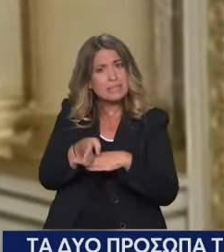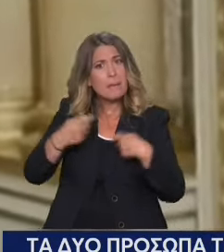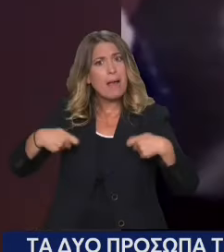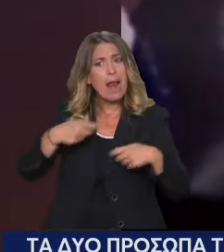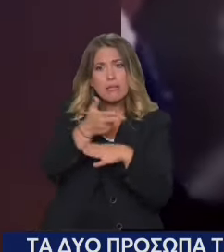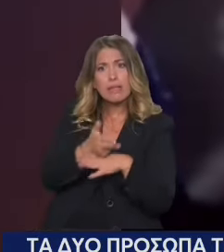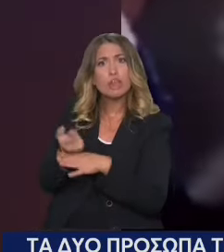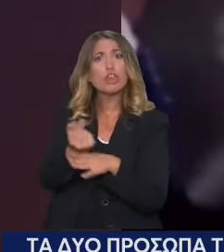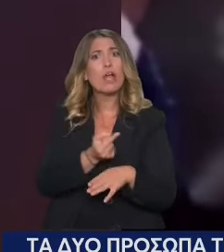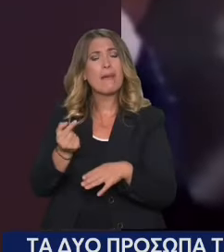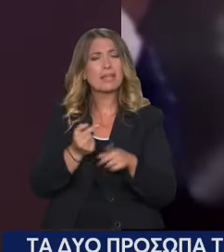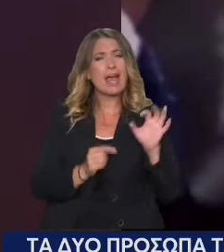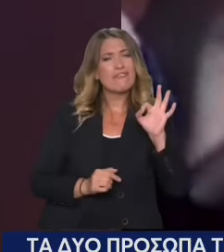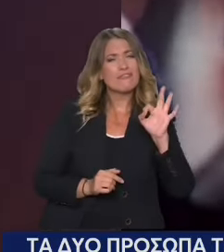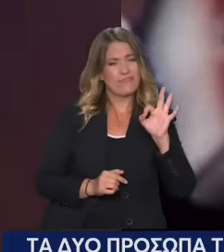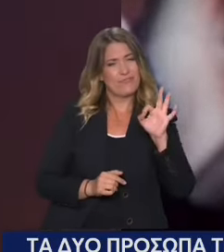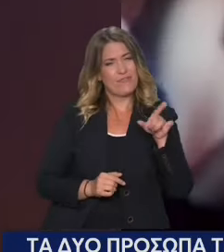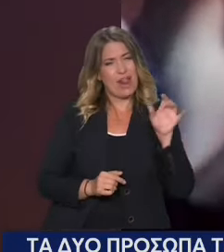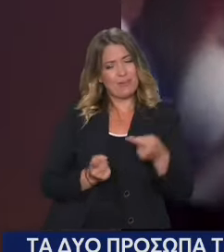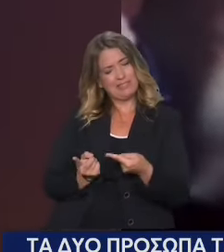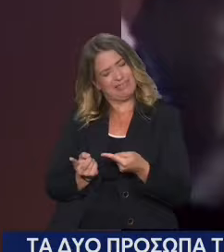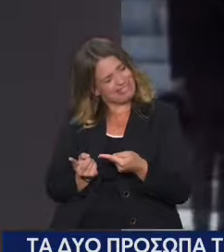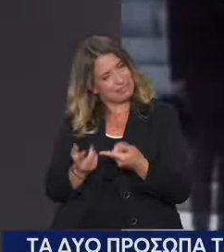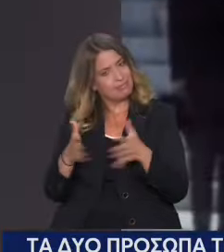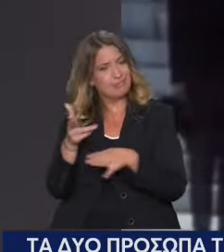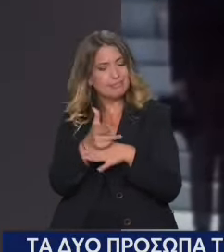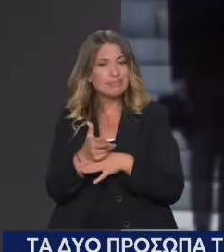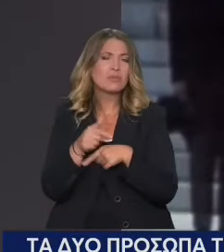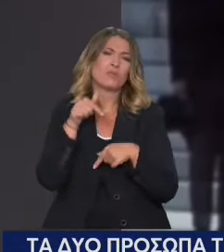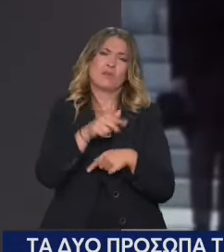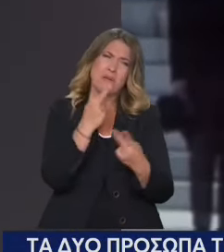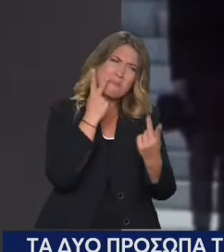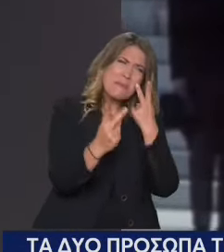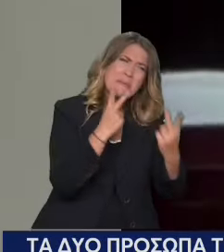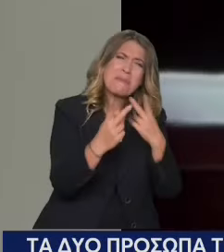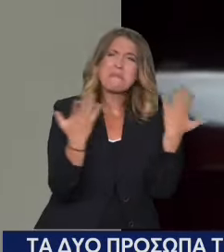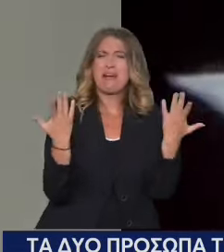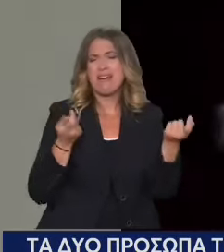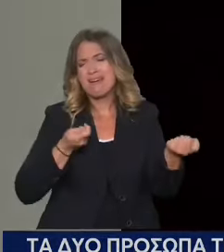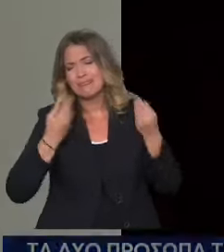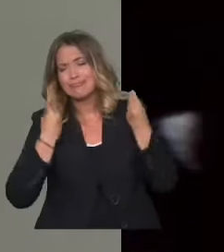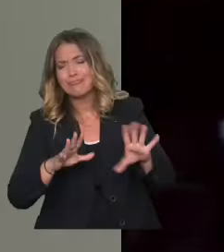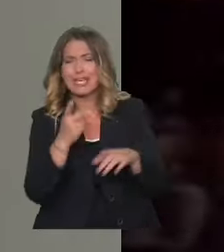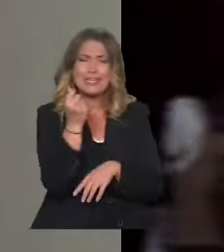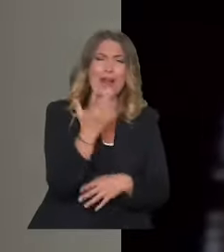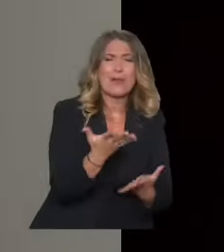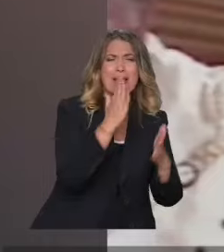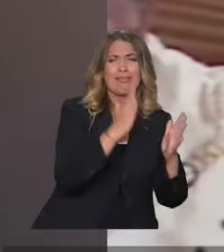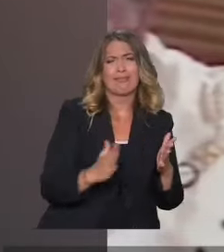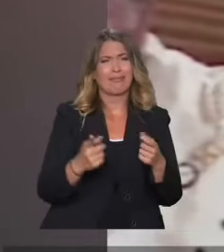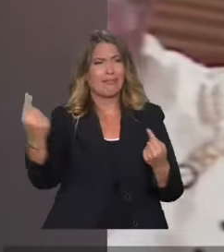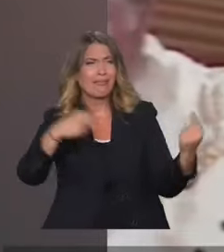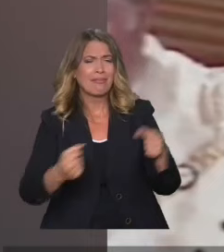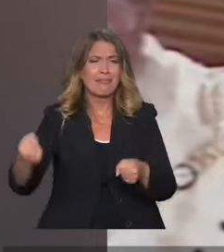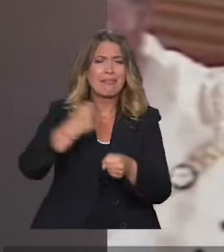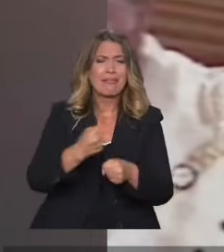Buckingham. Χειρίστηκε πολιτικές και οικονομικές κρίσεις στη Βρετανία, εκπροσωπώντας τη χώρα σε συναντήσεις με ξένους ηγέτες.